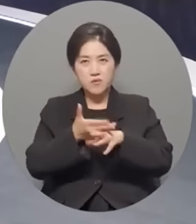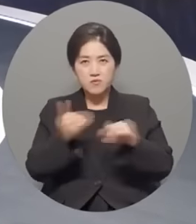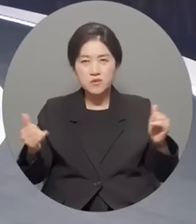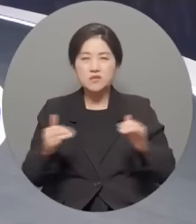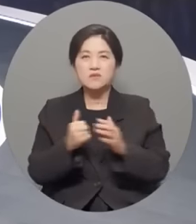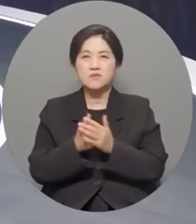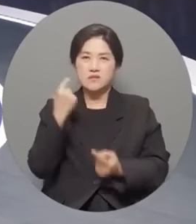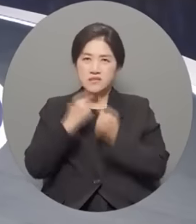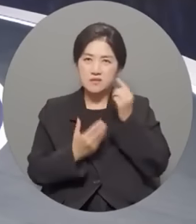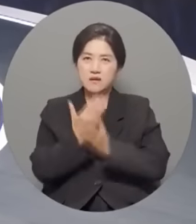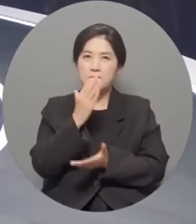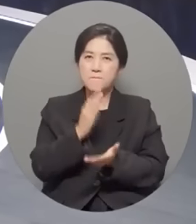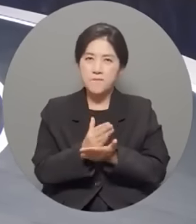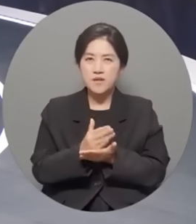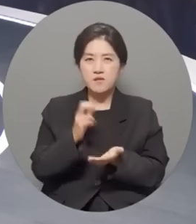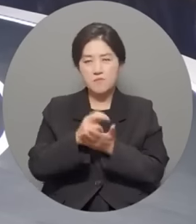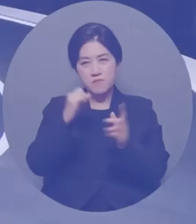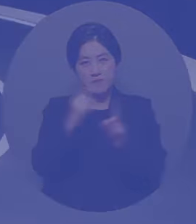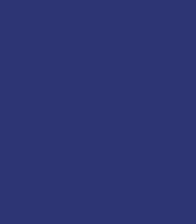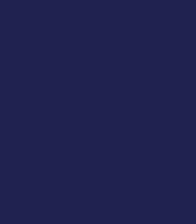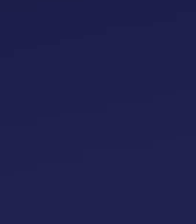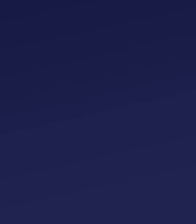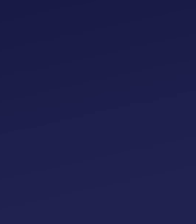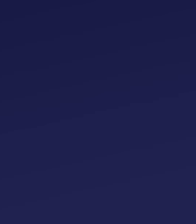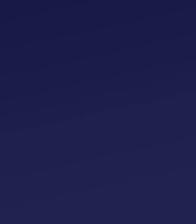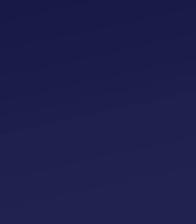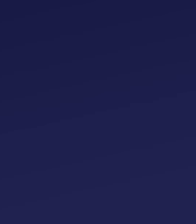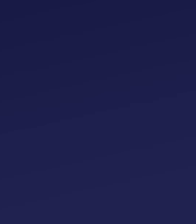필요해 보입니다 자 고병찬 기자 잘 들었습니다